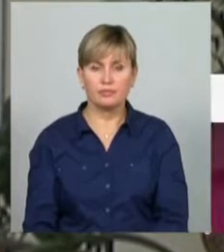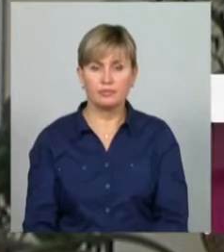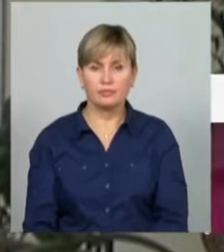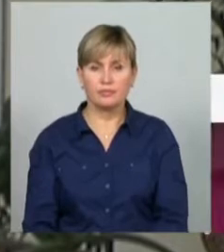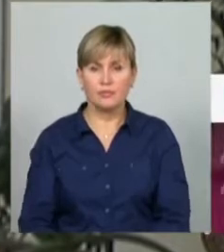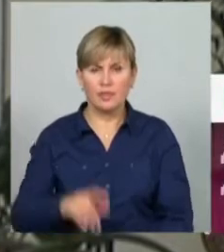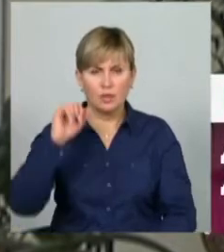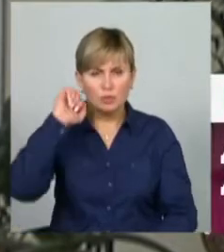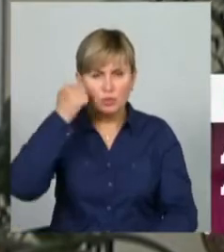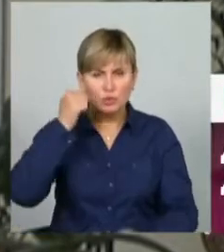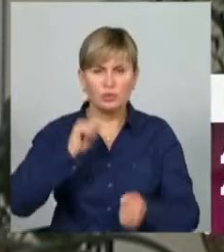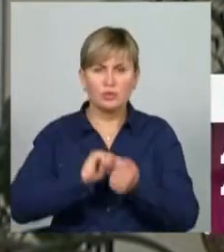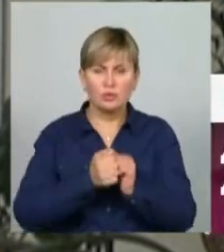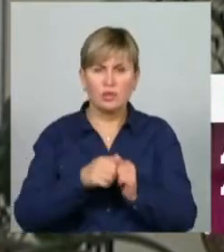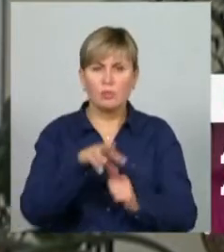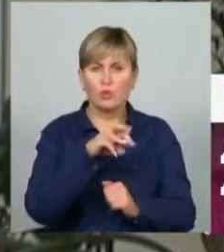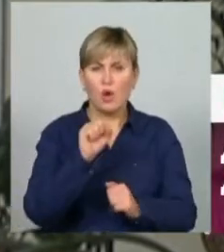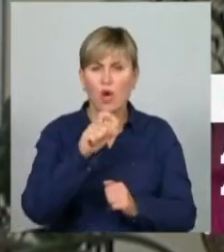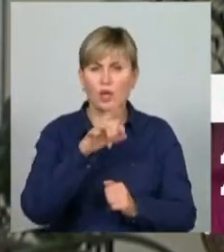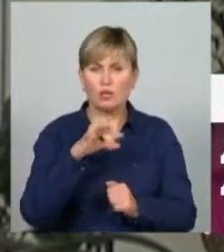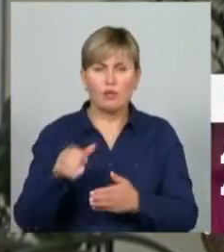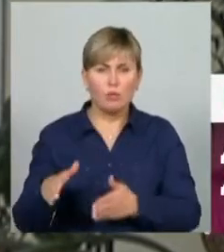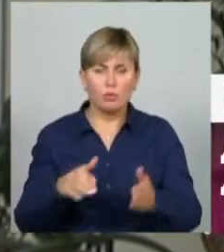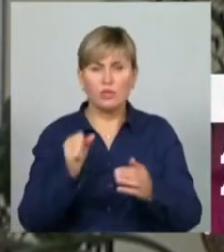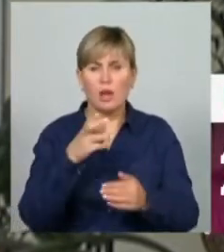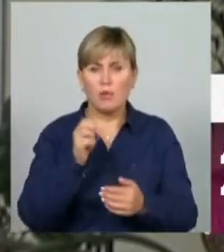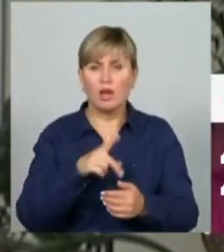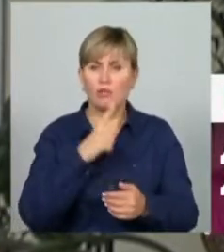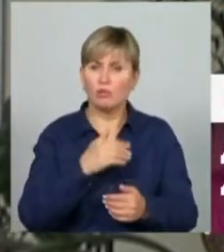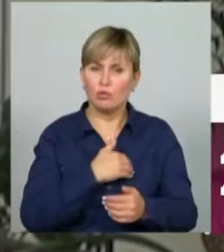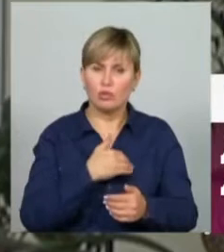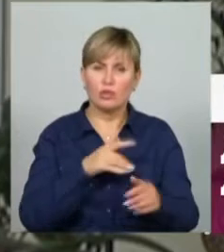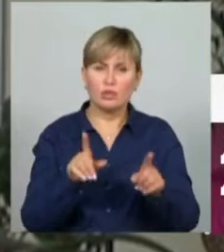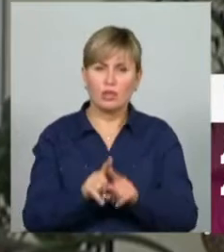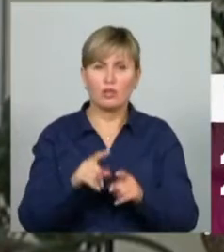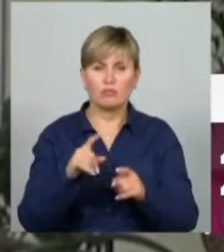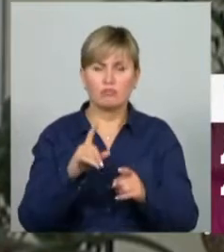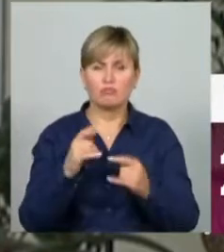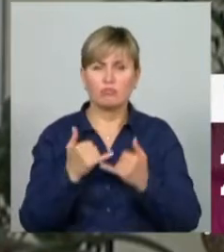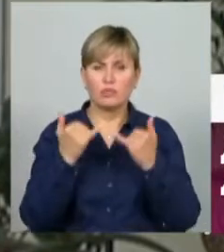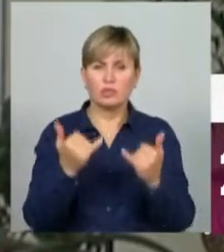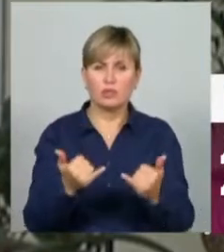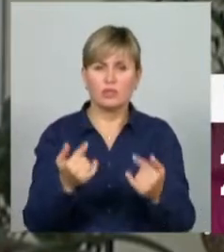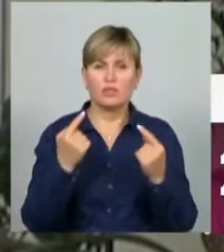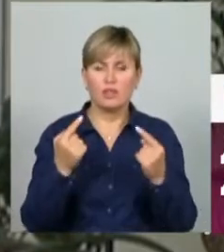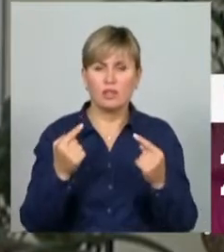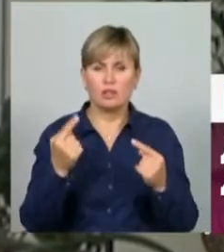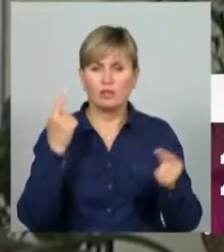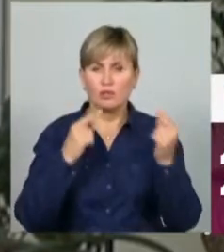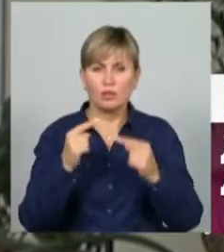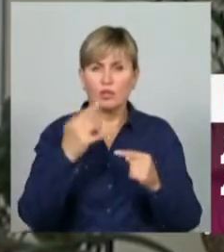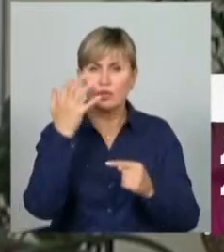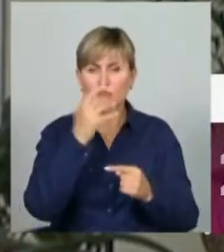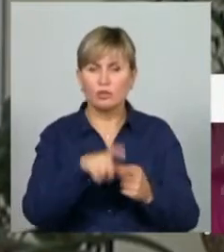Она заучивала произведения Мухтара Ауэзова «Путь Абая», говорила, что хочет таким образом приобщить к творчеству великого писателя